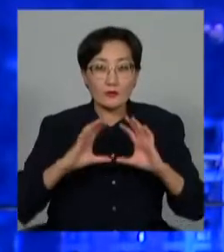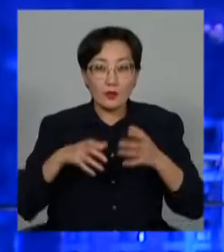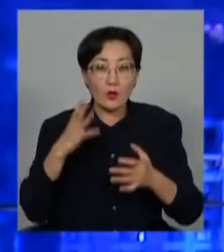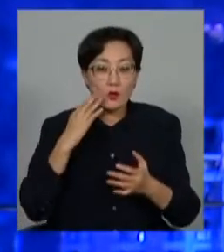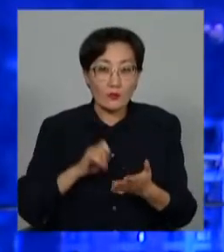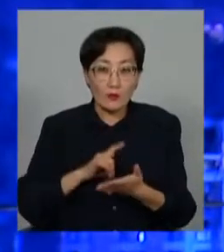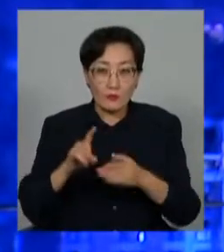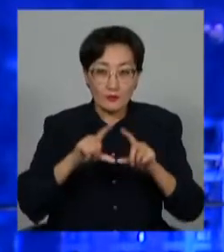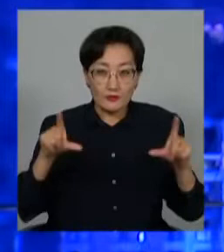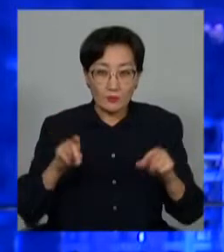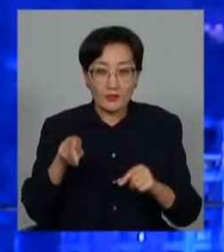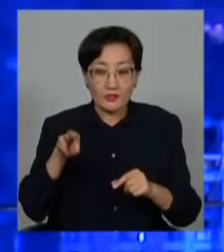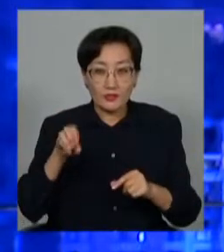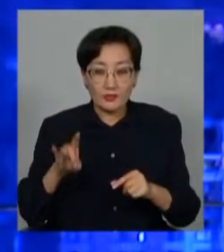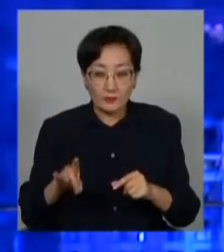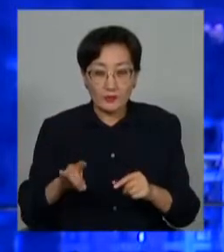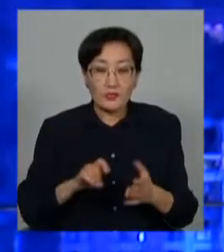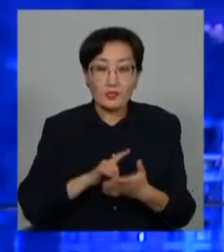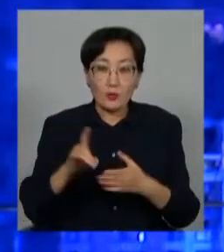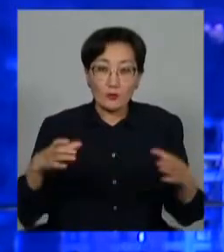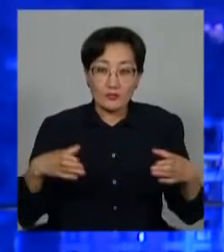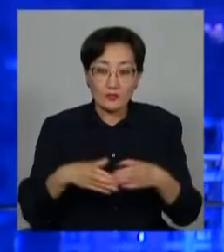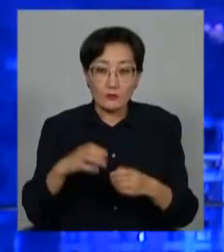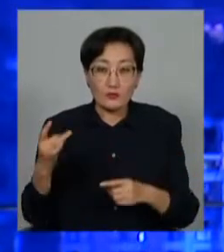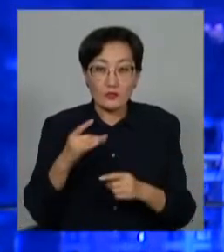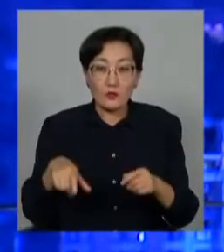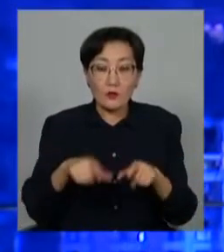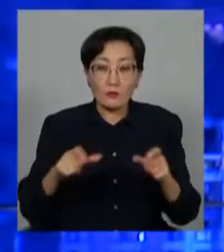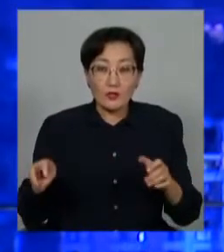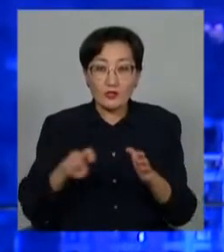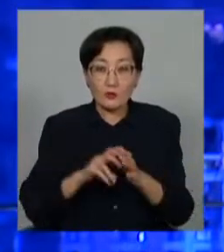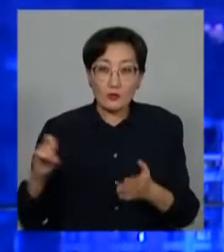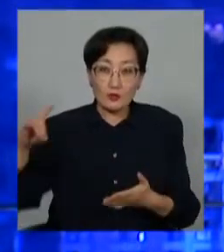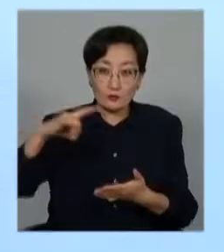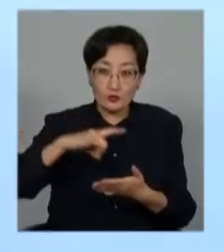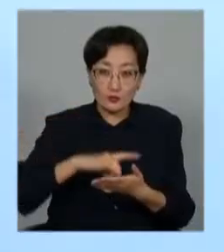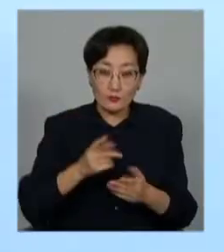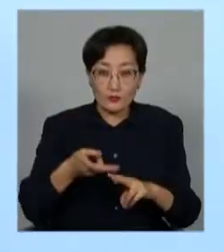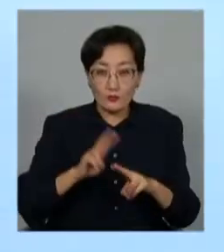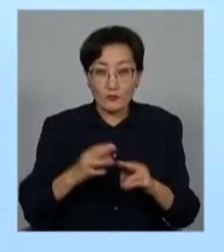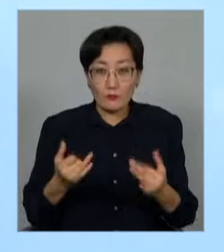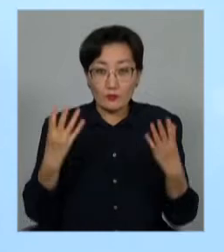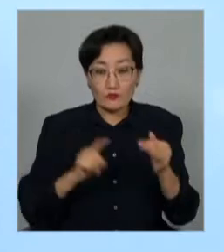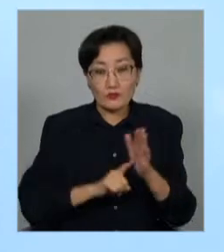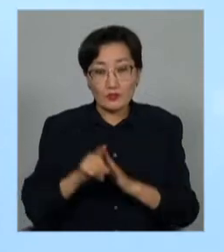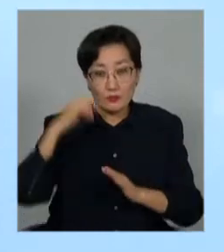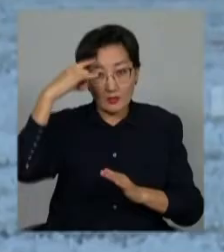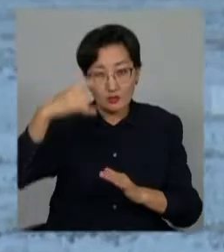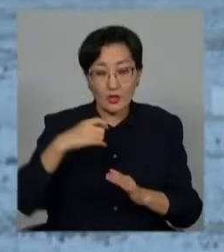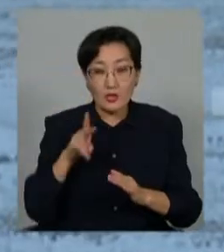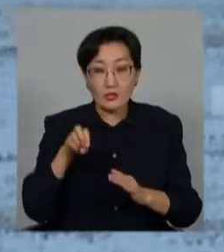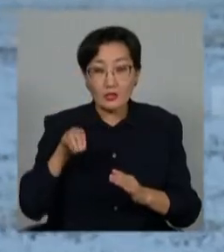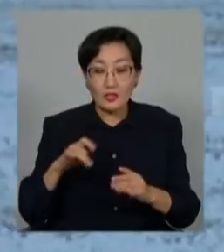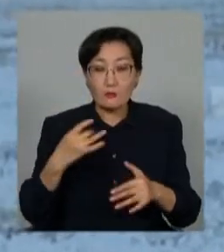Алматы әуежайына Катар Airways әуе компаниясының алғашқы жолаушылар ұшағы келіп қонды. Осылайша бүгінен бастап Қазақстан мен